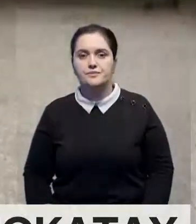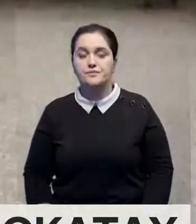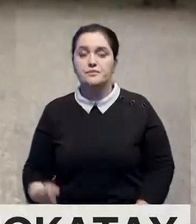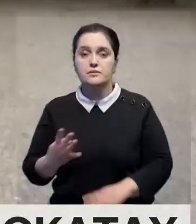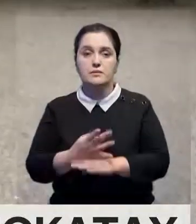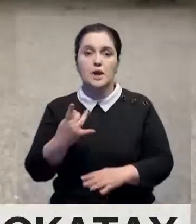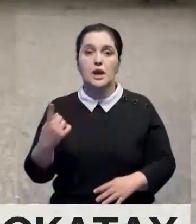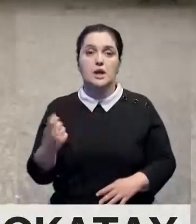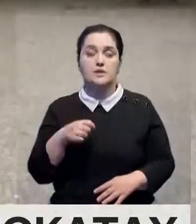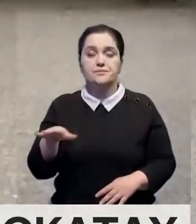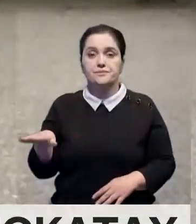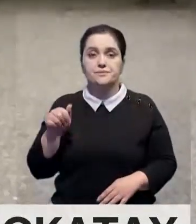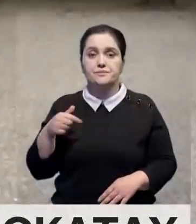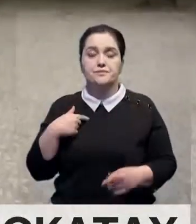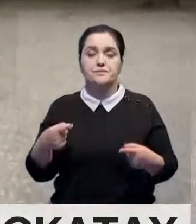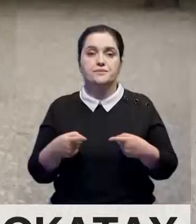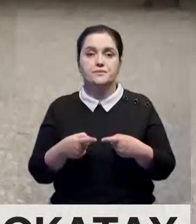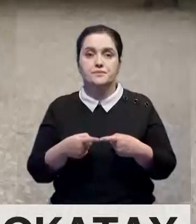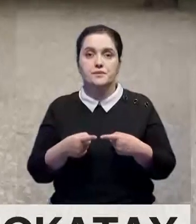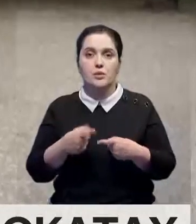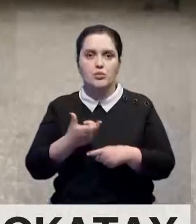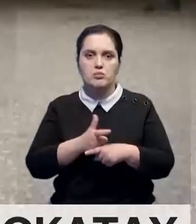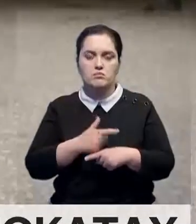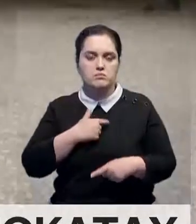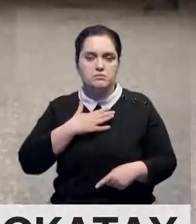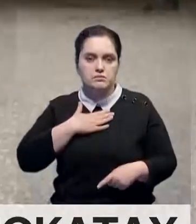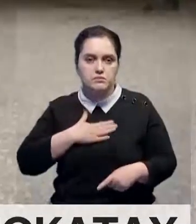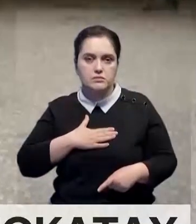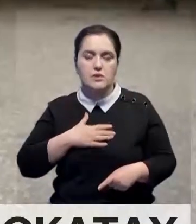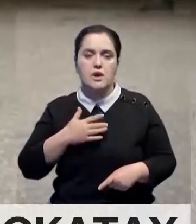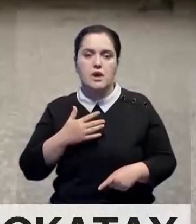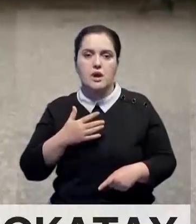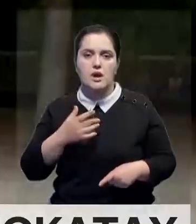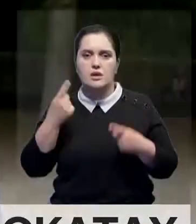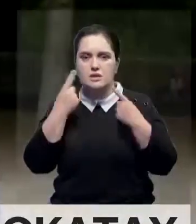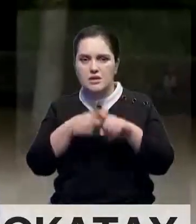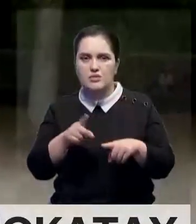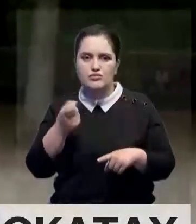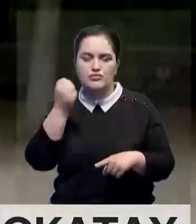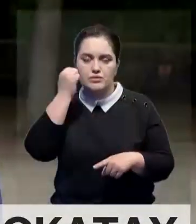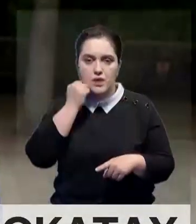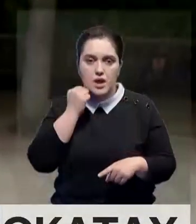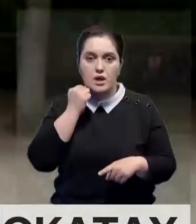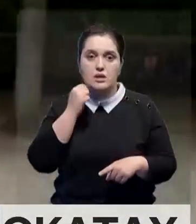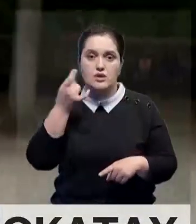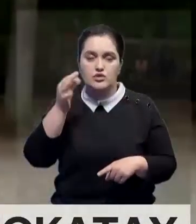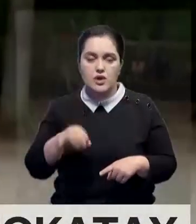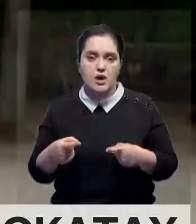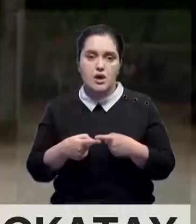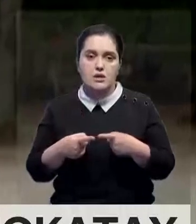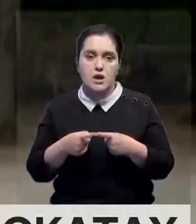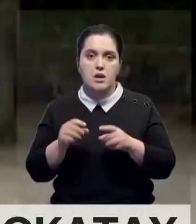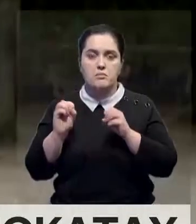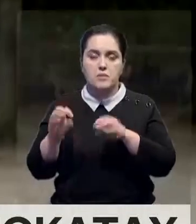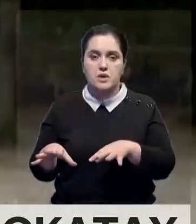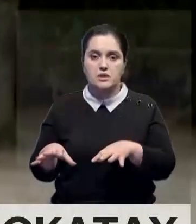4 раза в неделю я беру электросамокаты в прокат. Очень доволен. Из минусов могу отметить только техническое состояние. Из-за того, что их часто арендуют и бросают